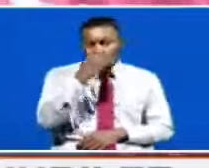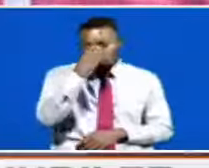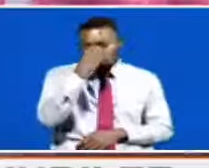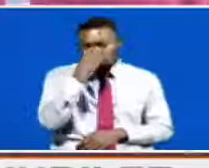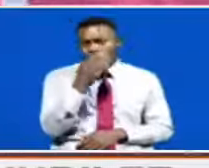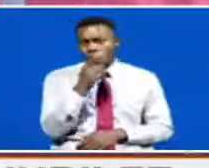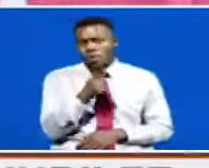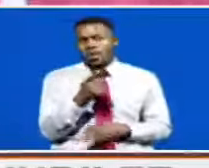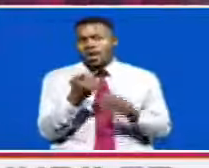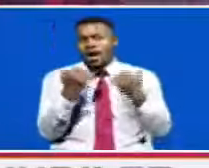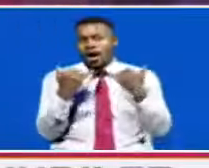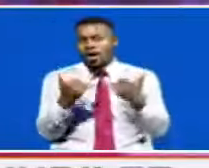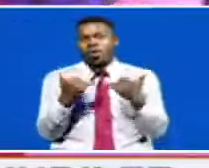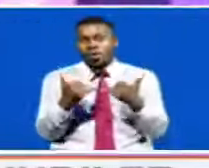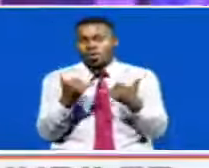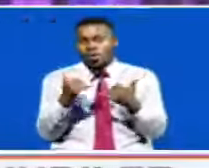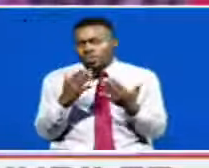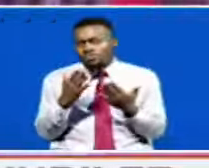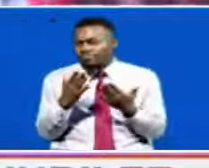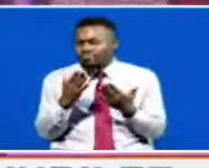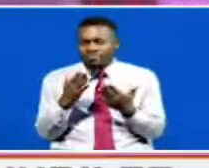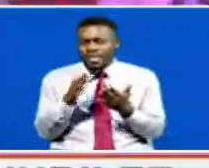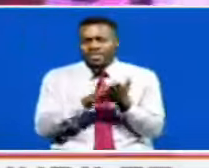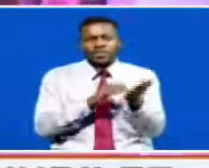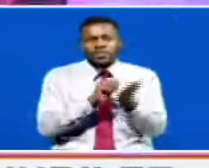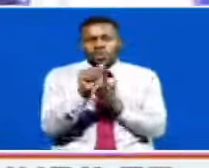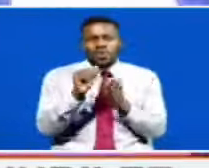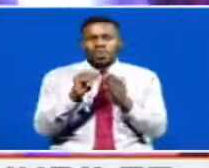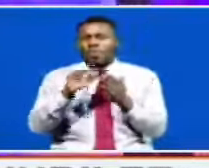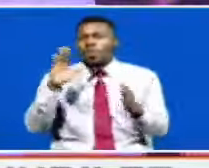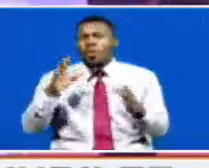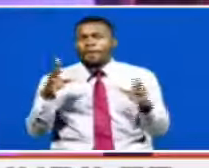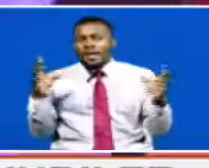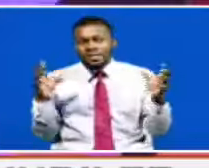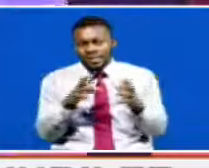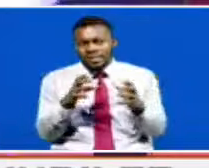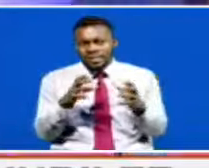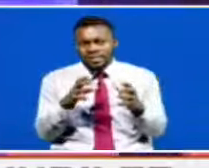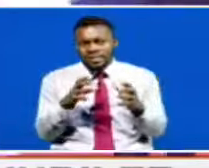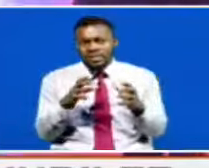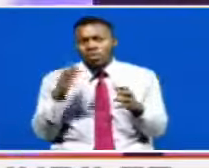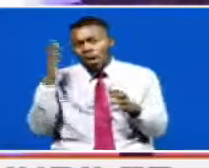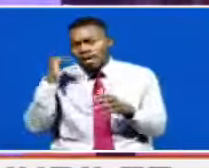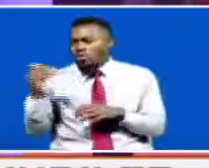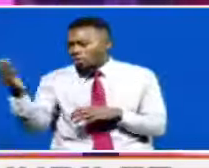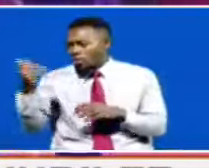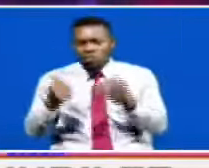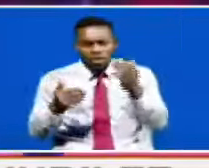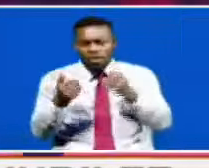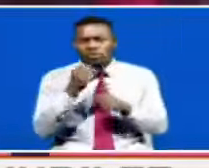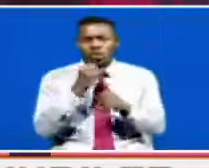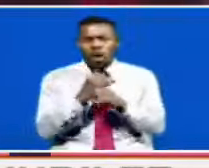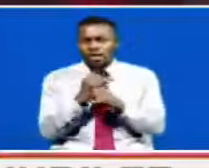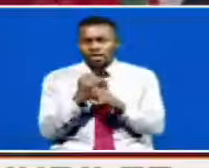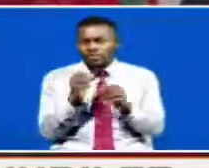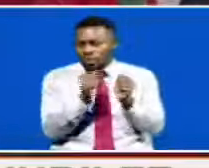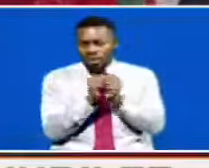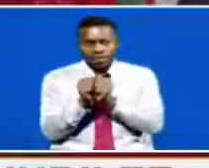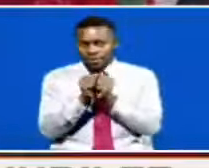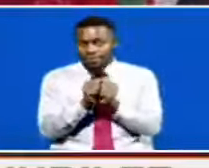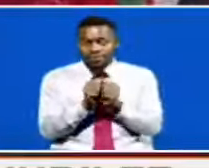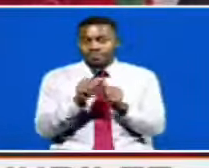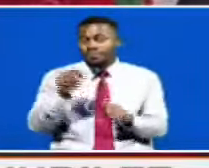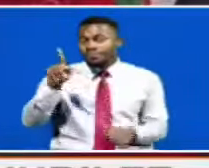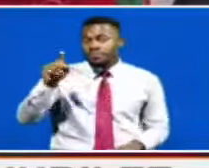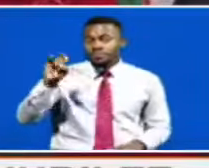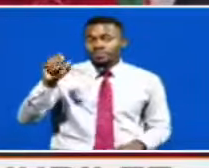anahitilafiana na uhuru wa vyama kwa kuwavuta wanachama wa vyama vingine kufanya kazi naye. Katibu mkuu wa Jubilee Jeremiah Kioni amekuwa